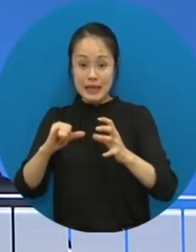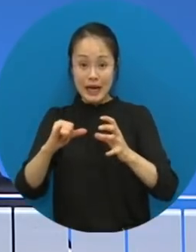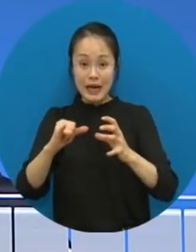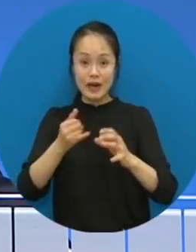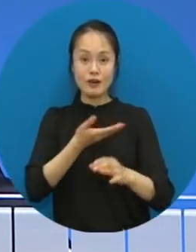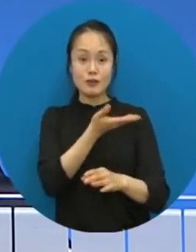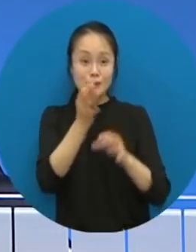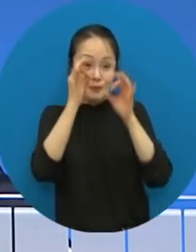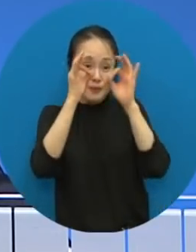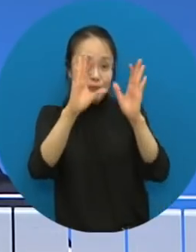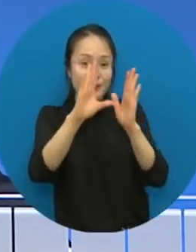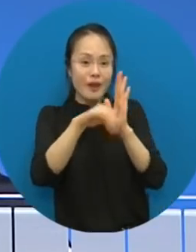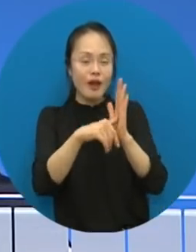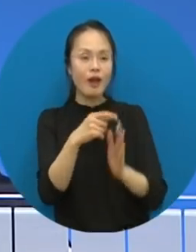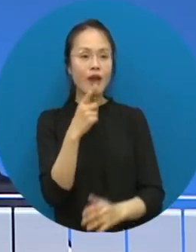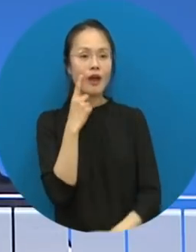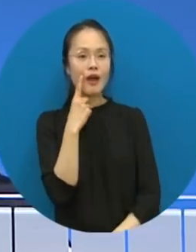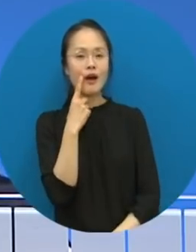부러워하다 못해